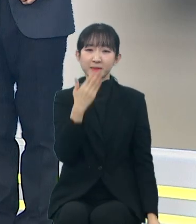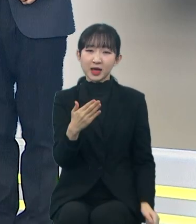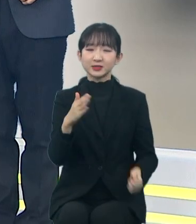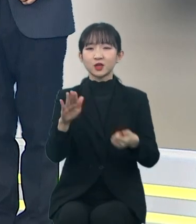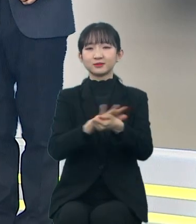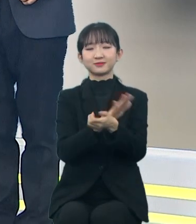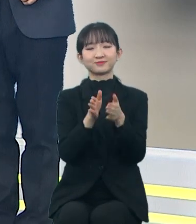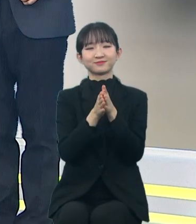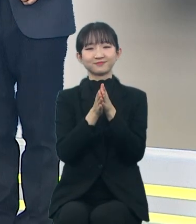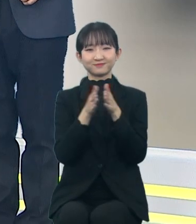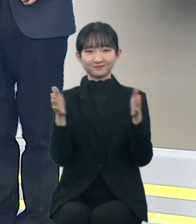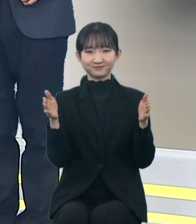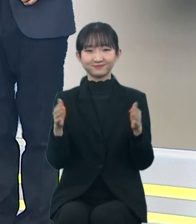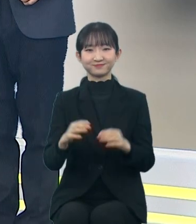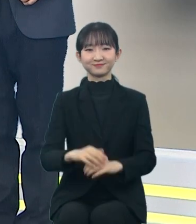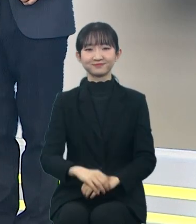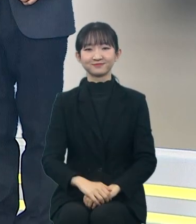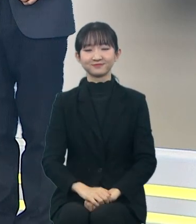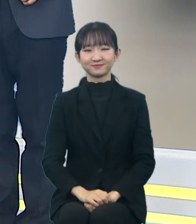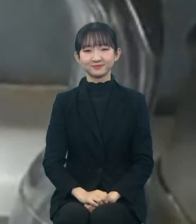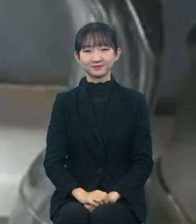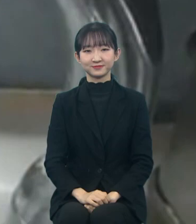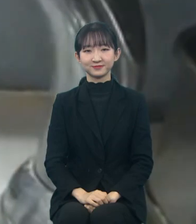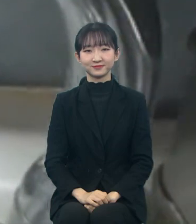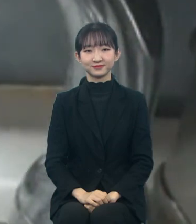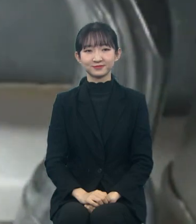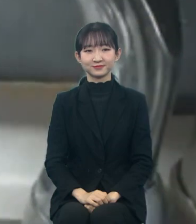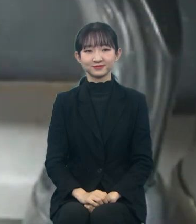시행합니다. 이정윤 기자의 보도입니다.